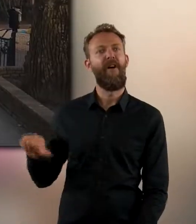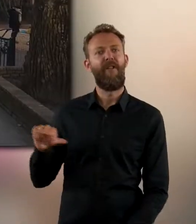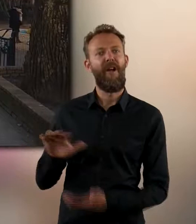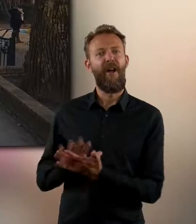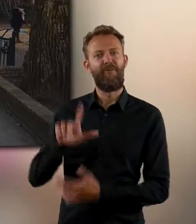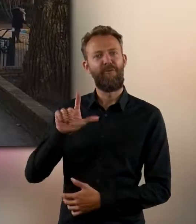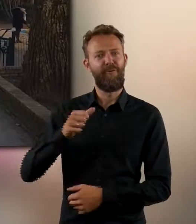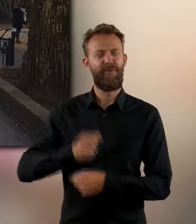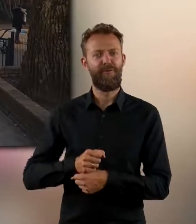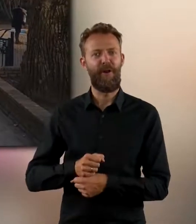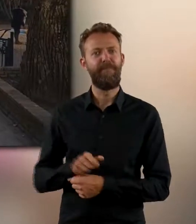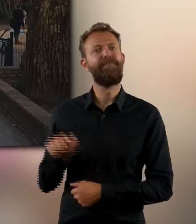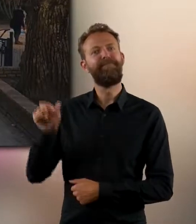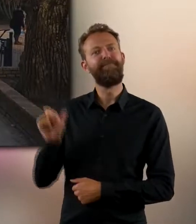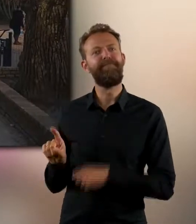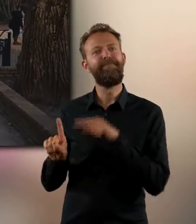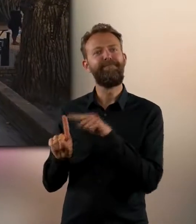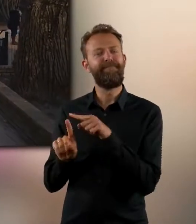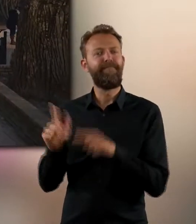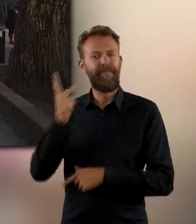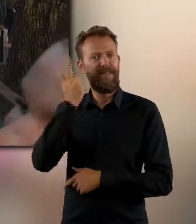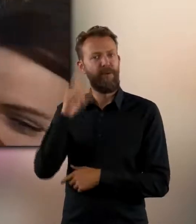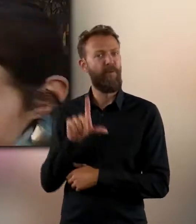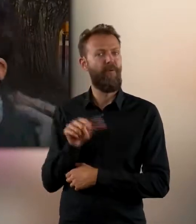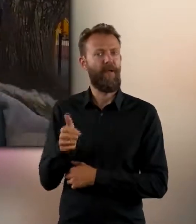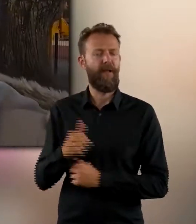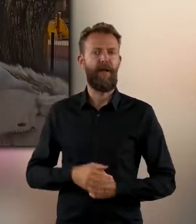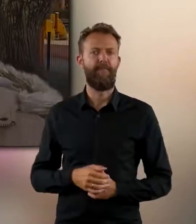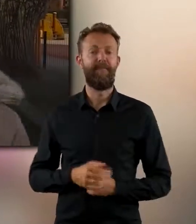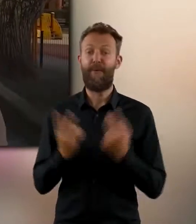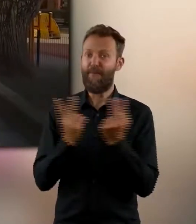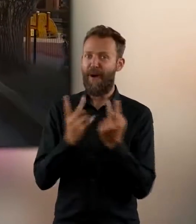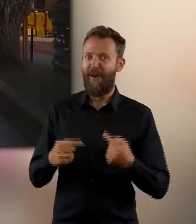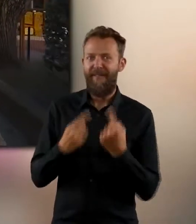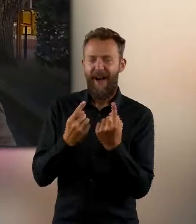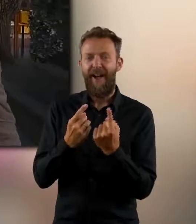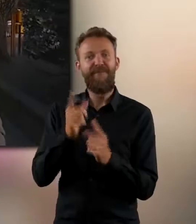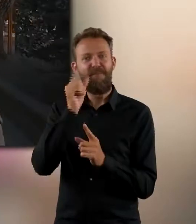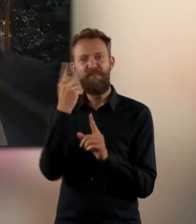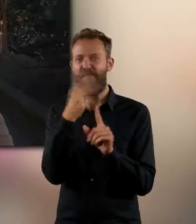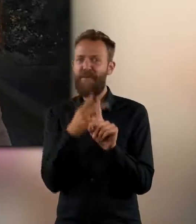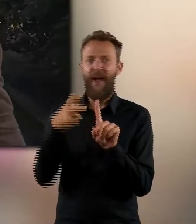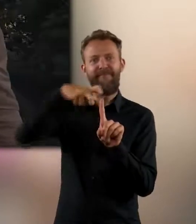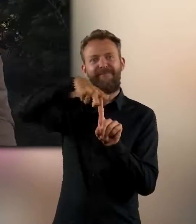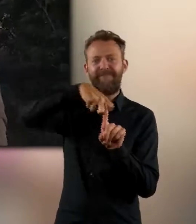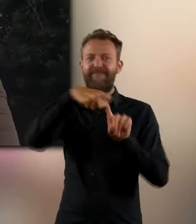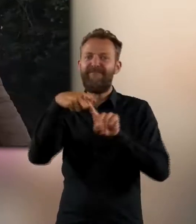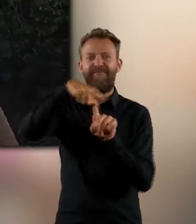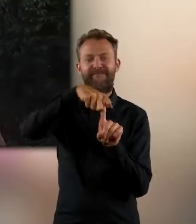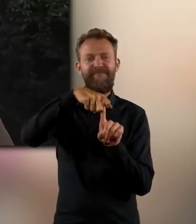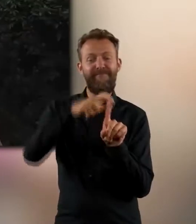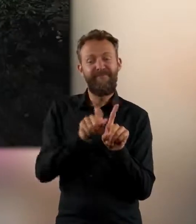Antonin a 2 ans. Il est porteur d'une trisomie 21. Pour aller au parc, il voyage sur les épaules de Benoît, son